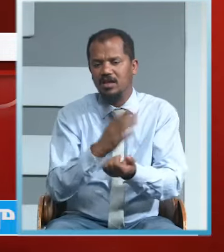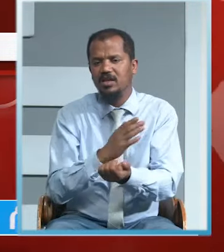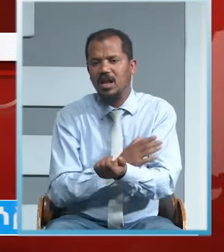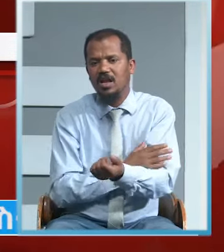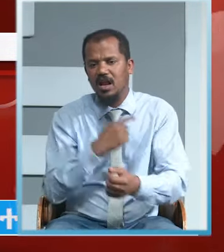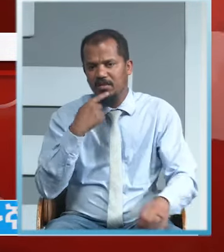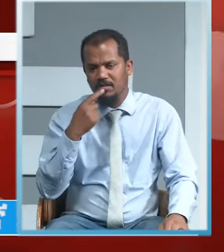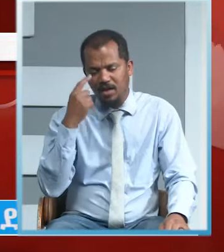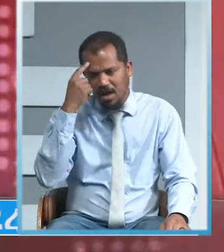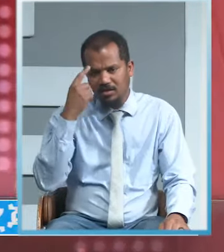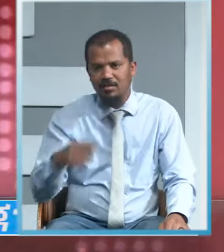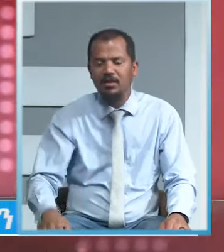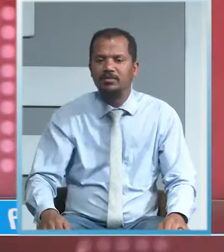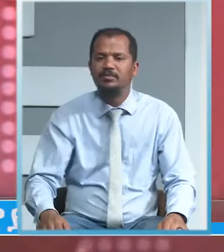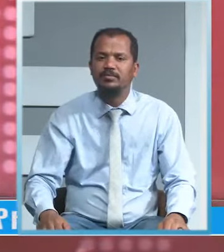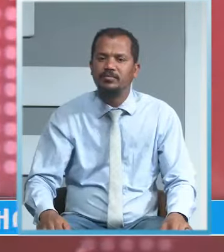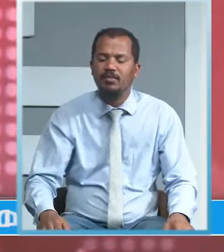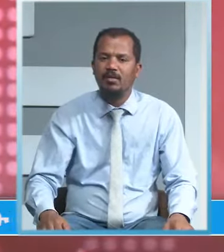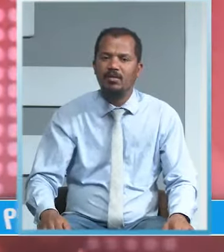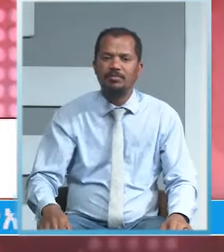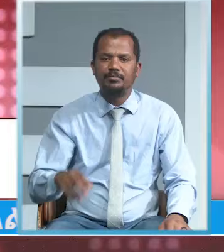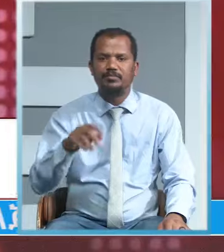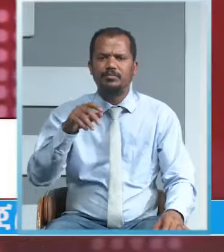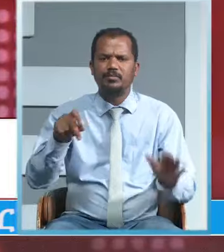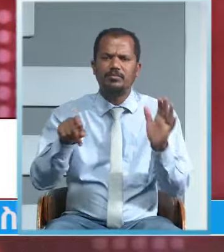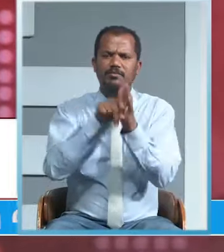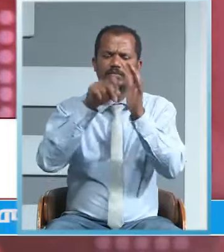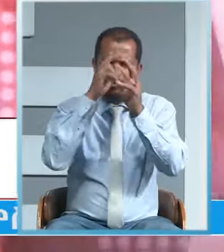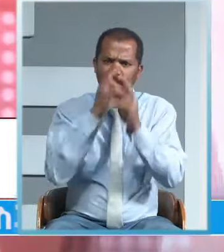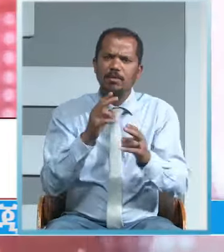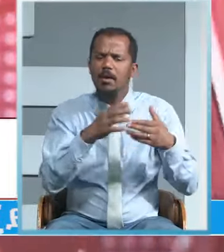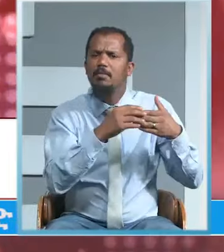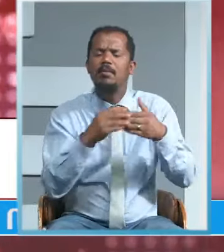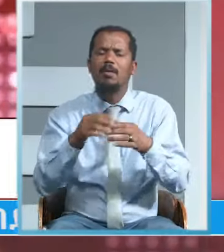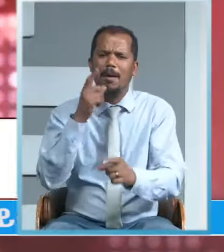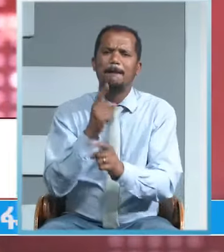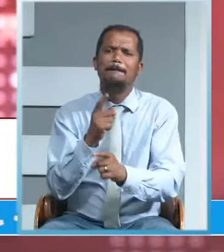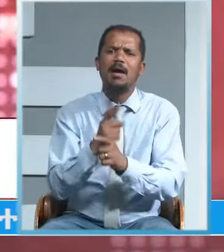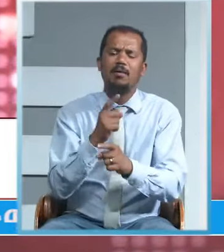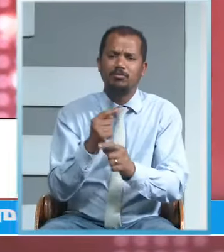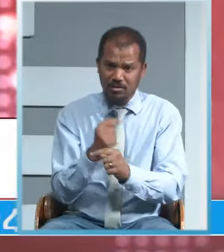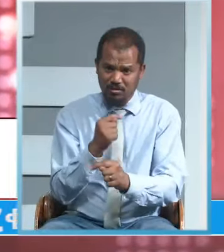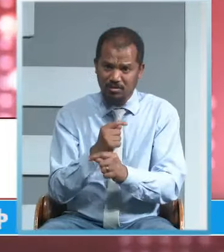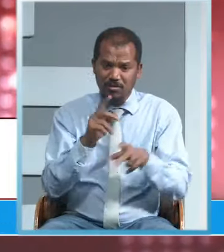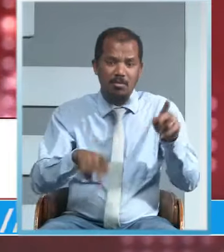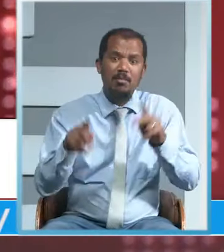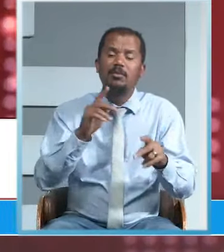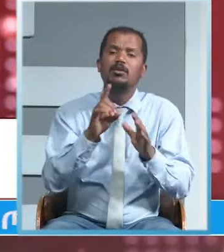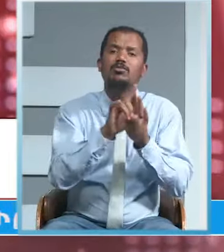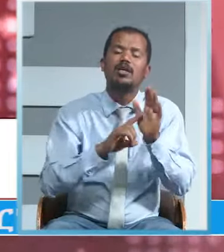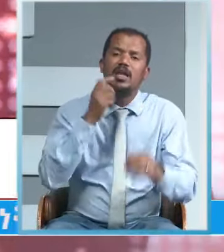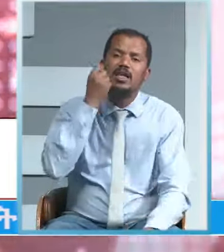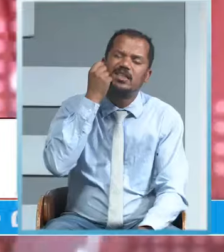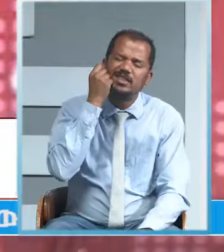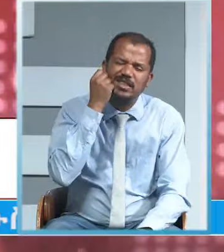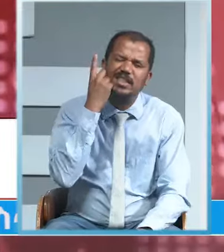ነው በራሴ ማስበው። የደንብ ማስከበር መመሪያዎችን በአግባቡ ለመተግበር በህብረተሰቡ ዘንድ የግንዛቤ